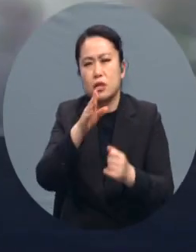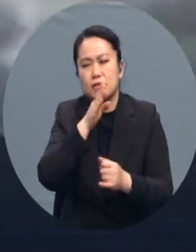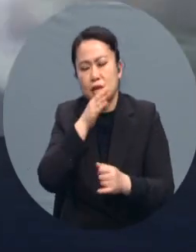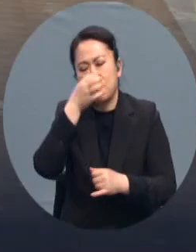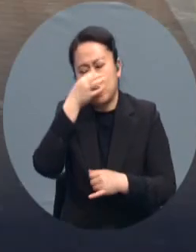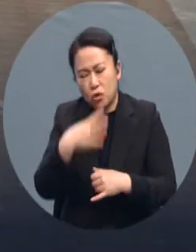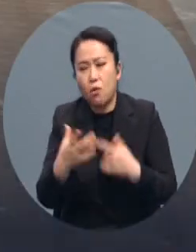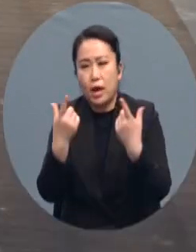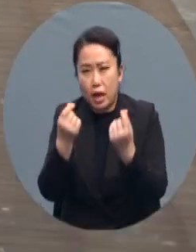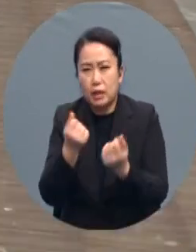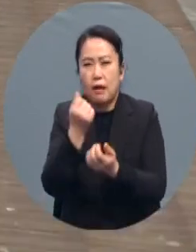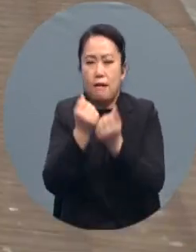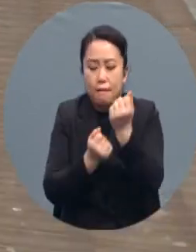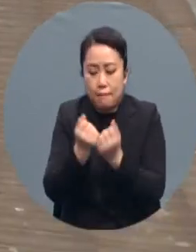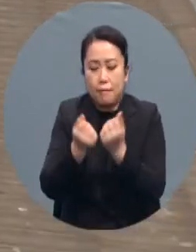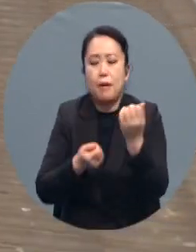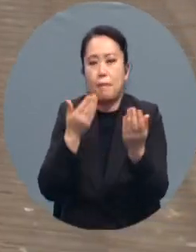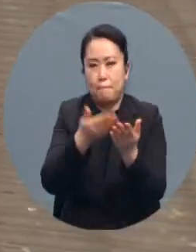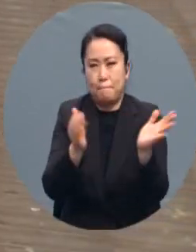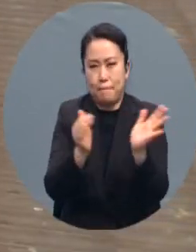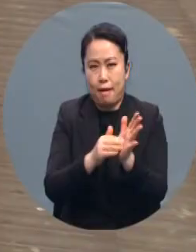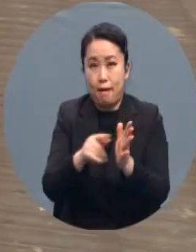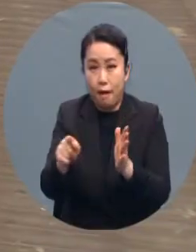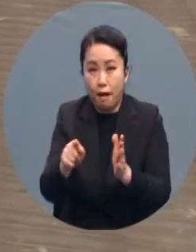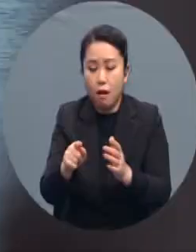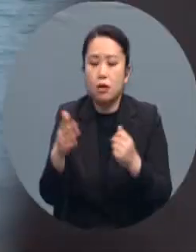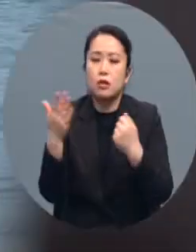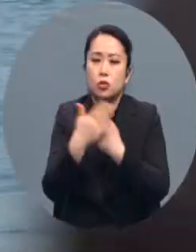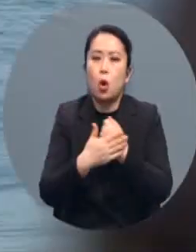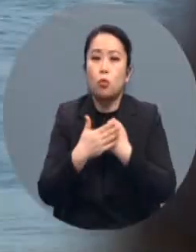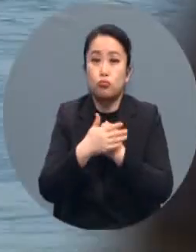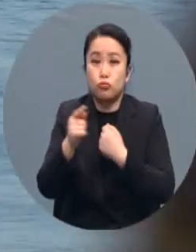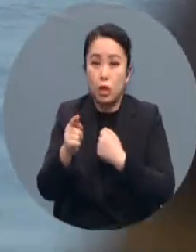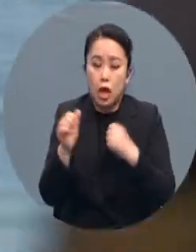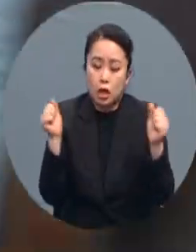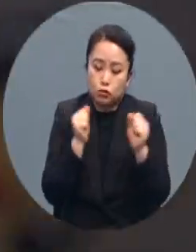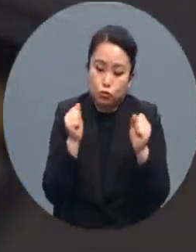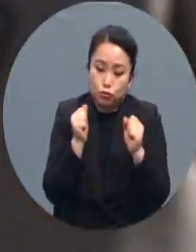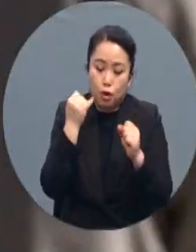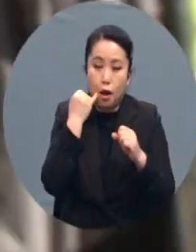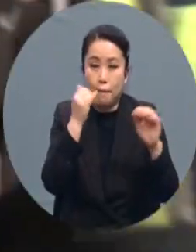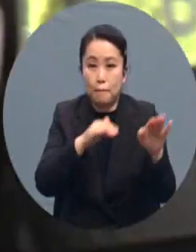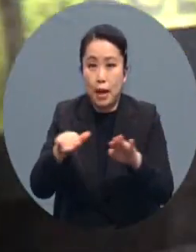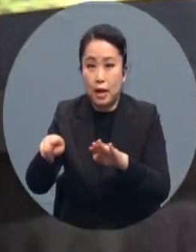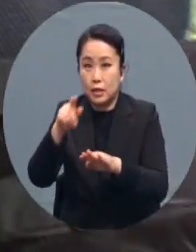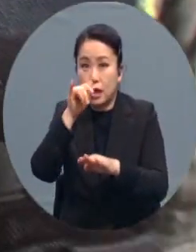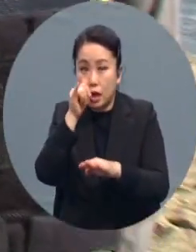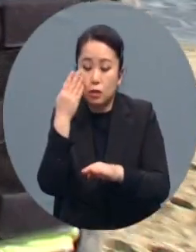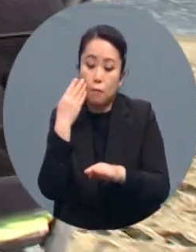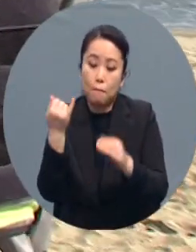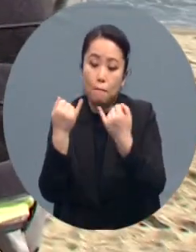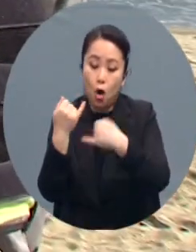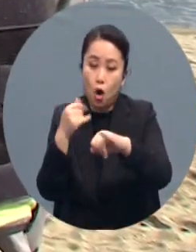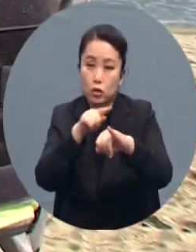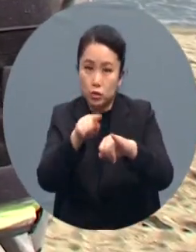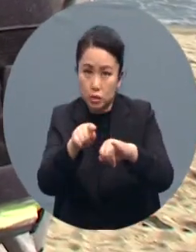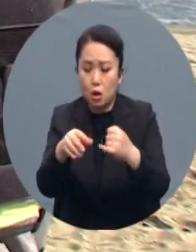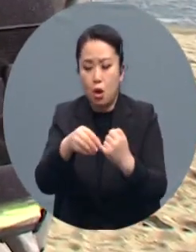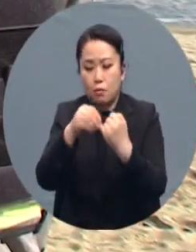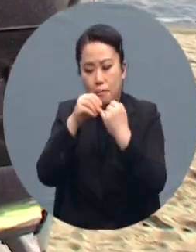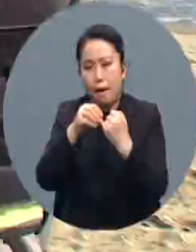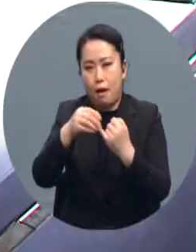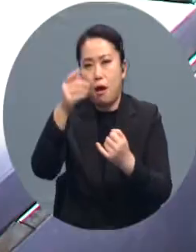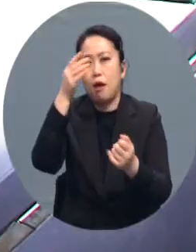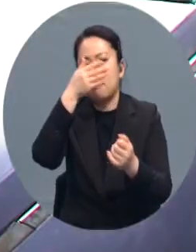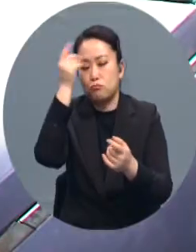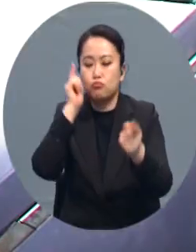것이다 현장 경찰관이 발휘한 기지로 북한의 바다에 있던 두 모녀는 큰 부상 구조대 병원